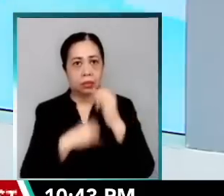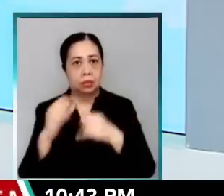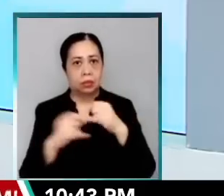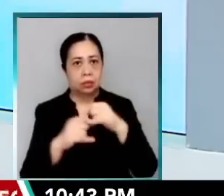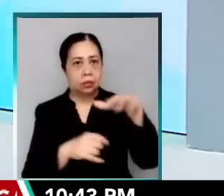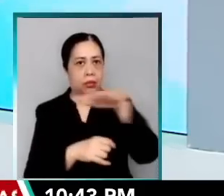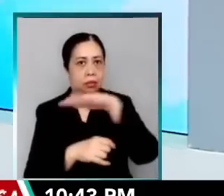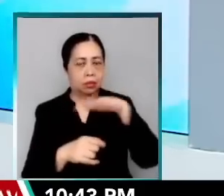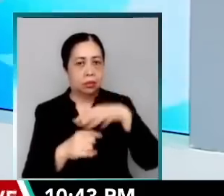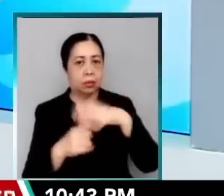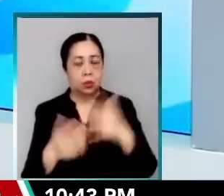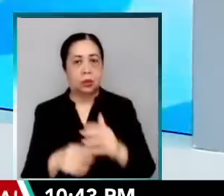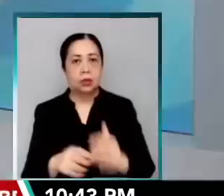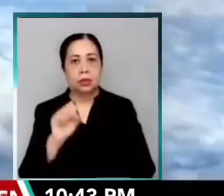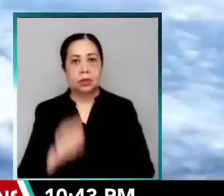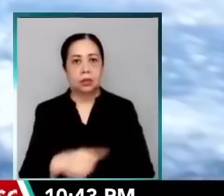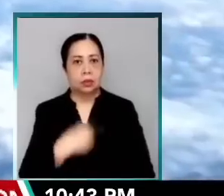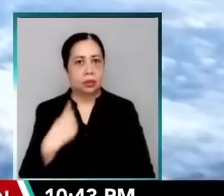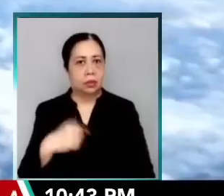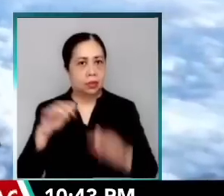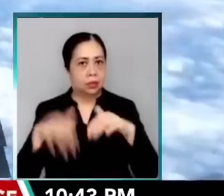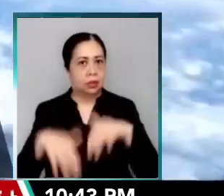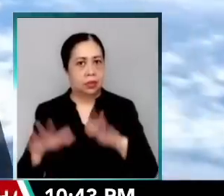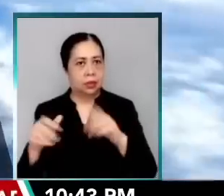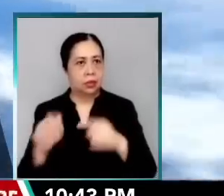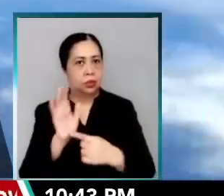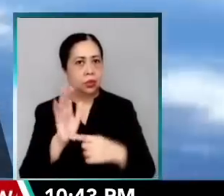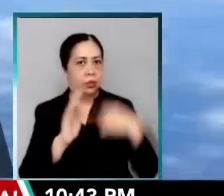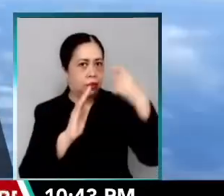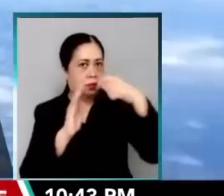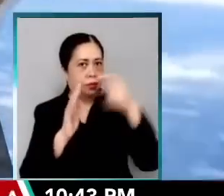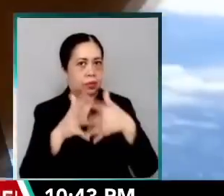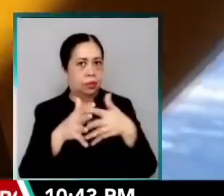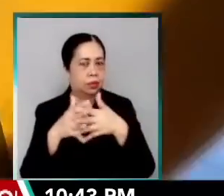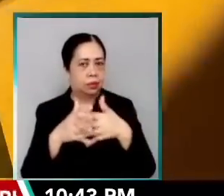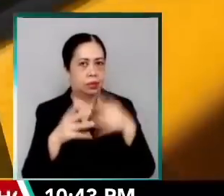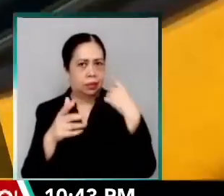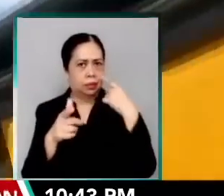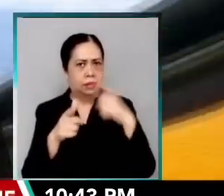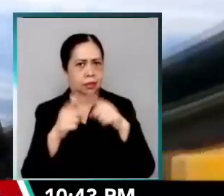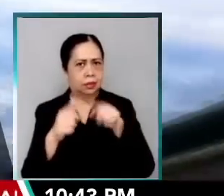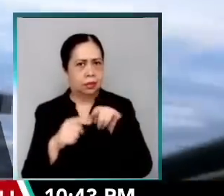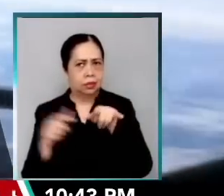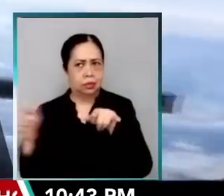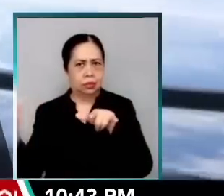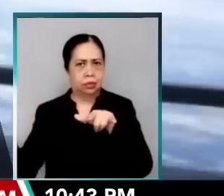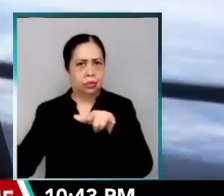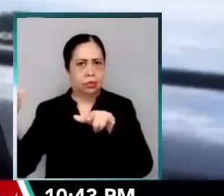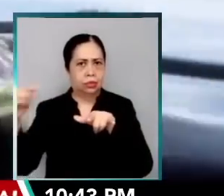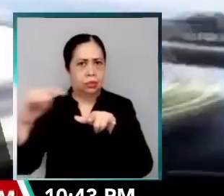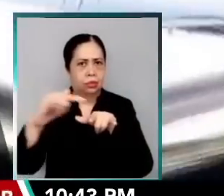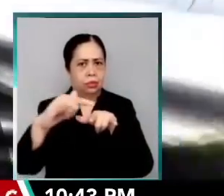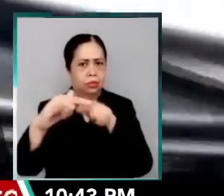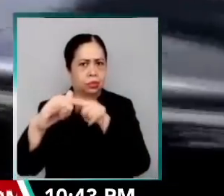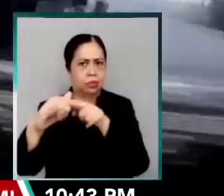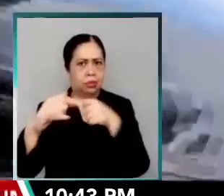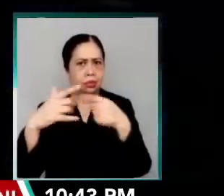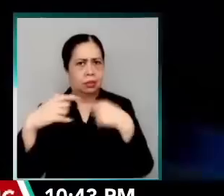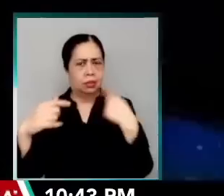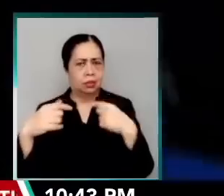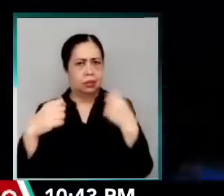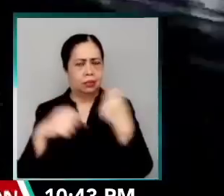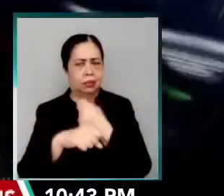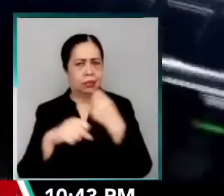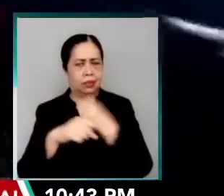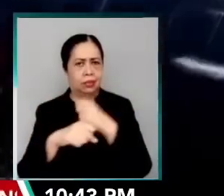sa South China Sea. Sa inilabas na video ng Amerika, makikita ang pagdaan ng Chinese fighter jet na 400 feet lang ang